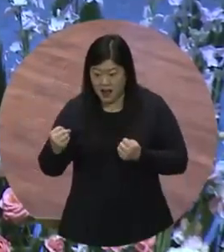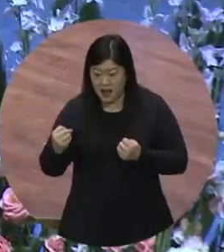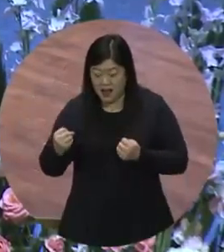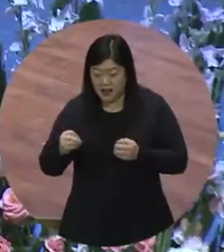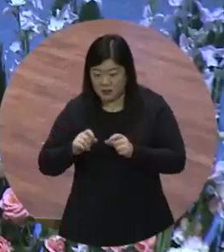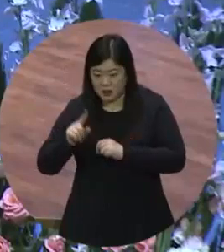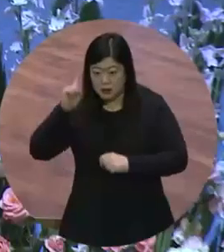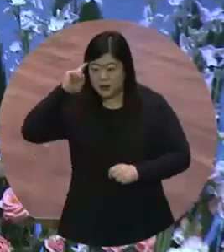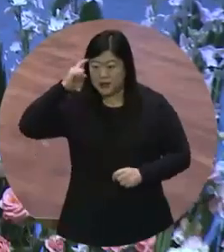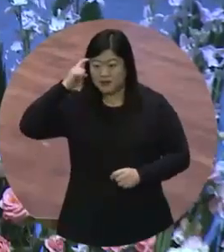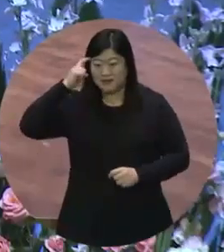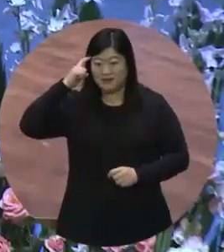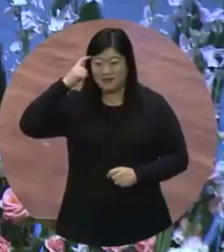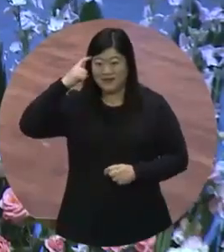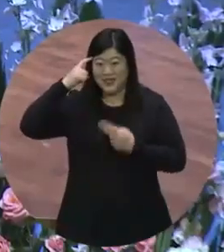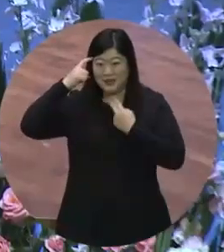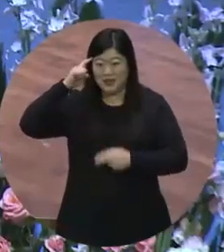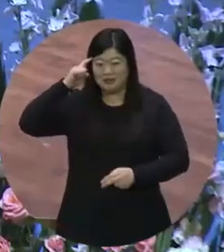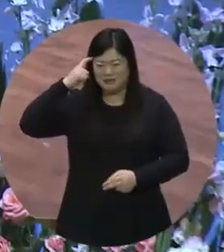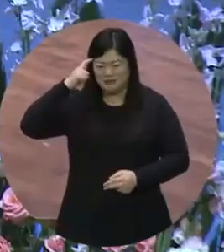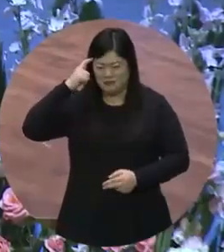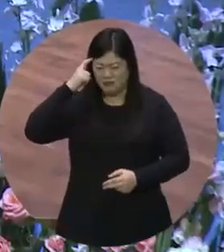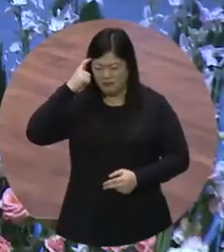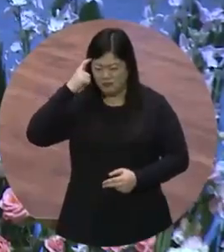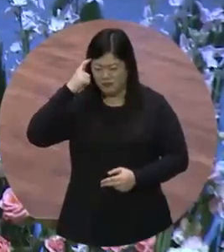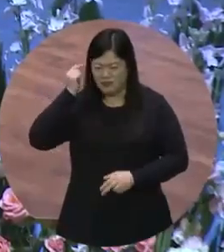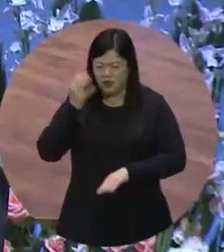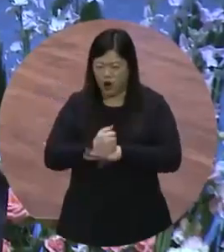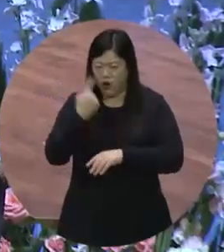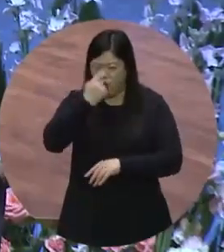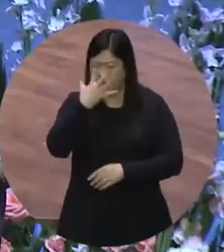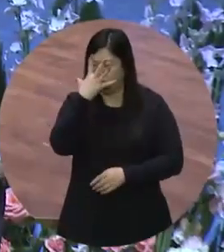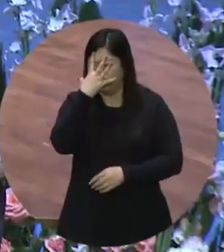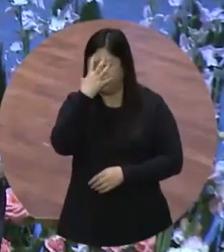이 신앙생활 하면요, 굉장히 단순합니다. Simple life.